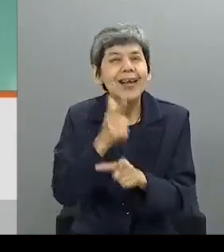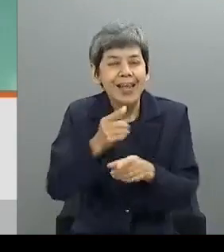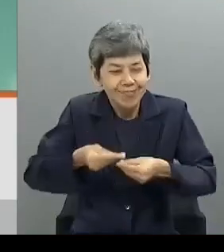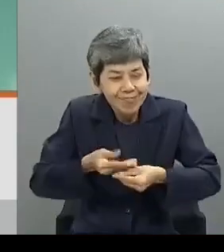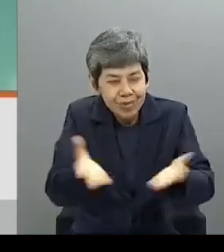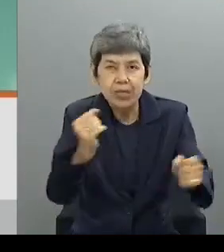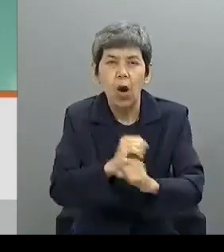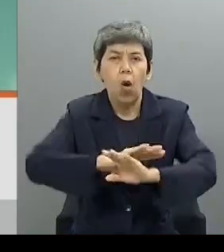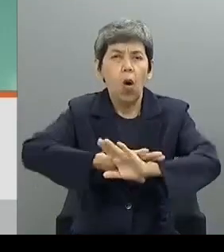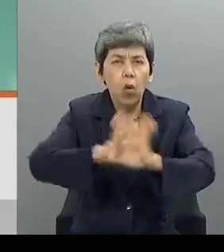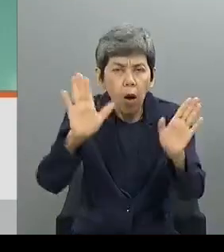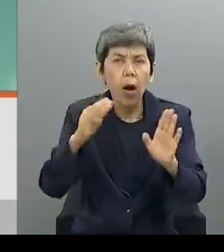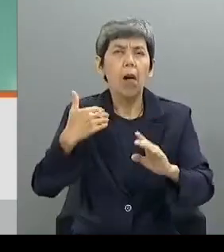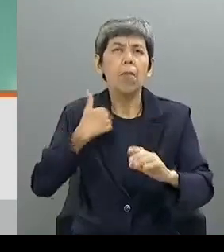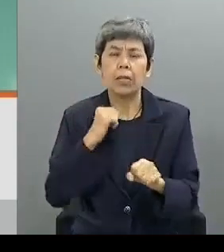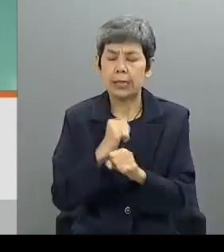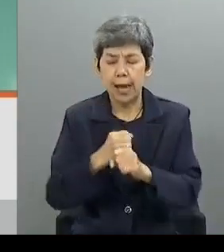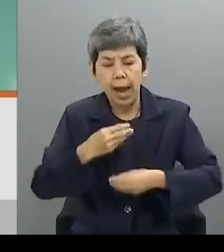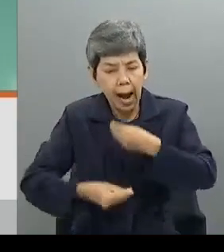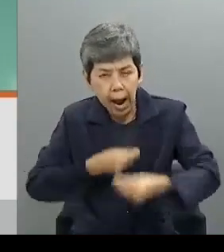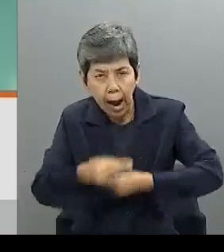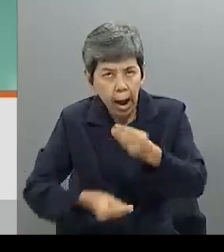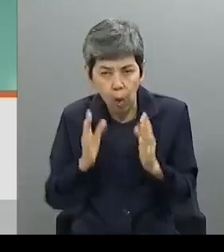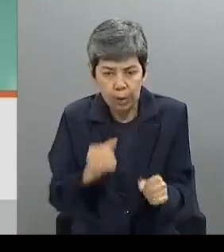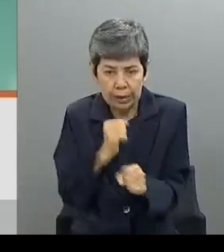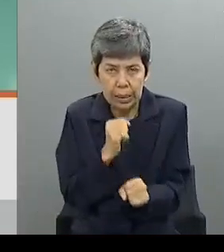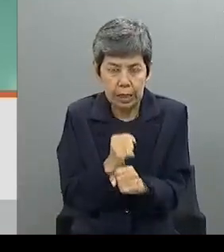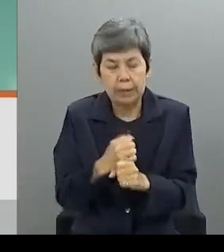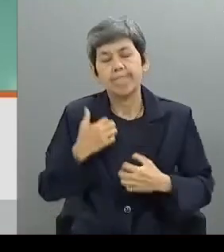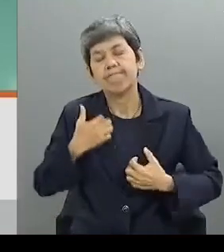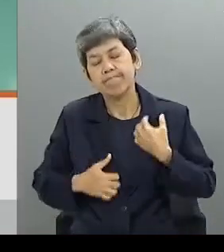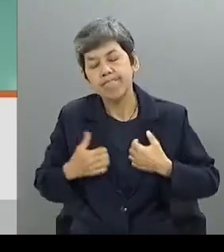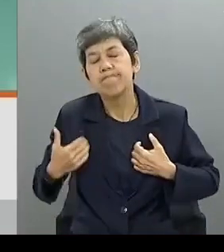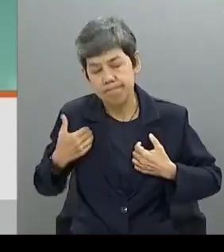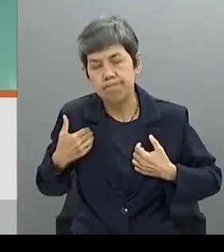ทั้งหมดทำให้ผู้ประกอบการและลูกจ้างกำลังเดือดร้อน